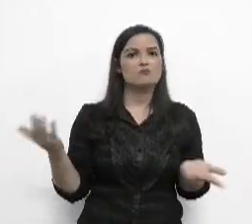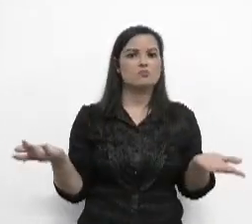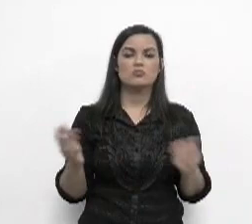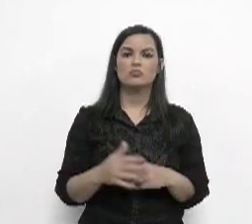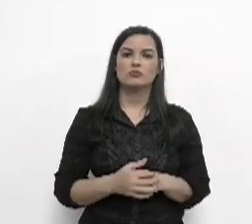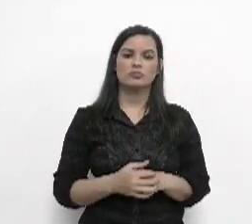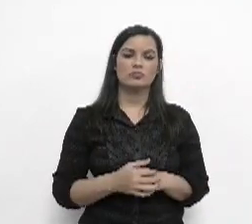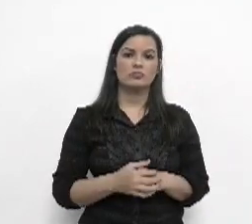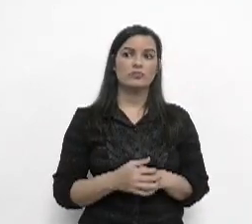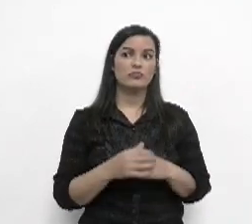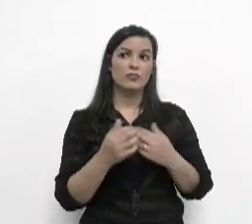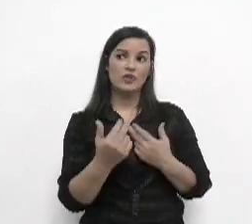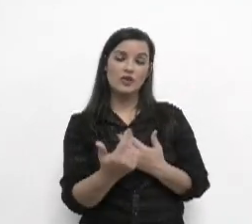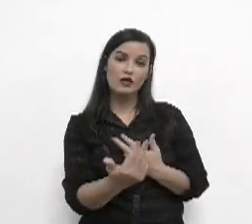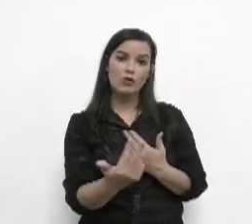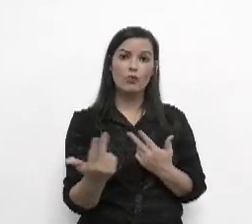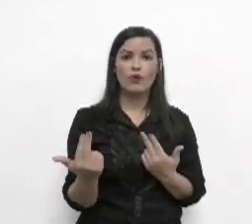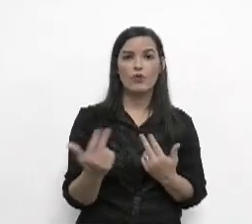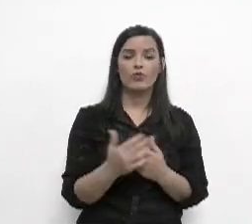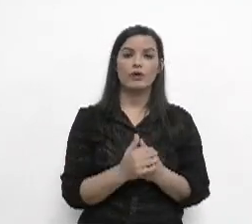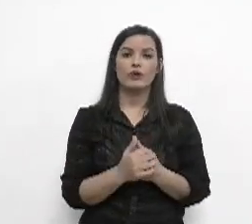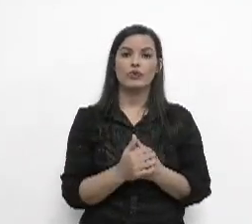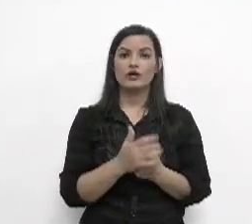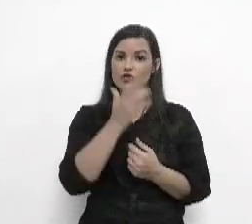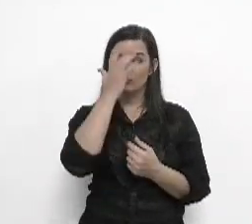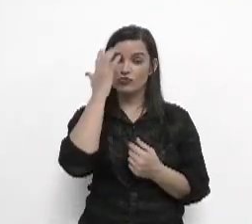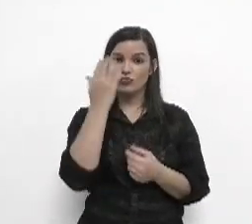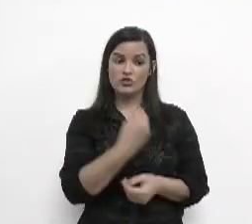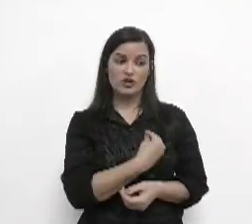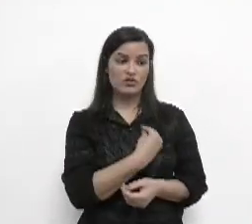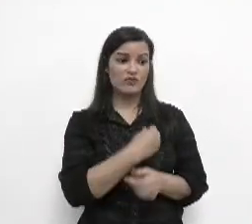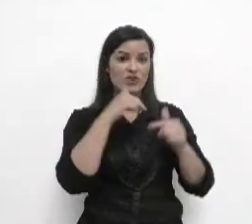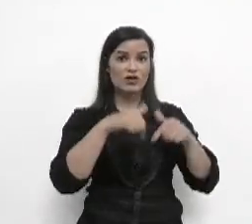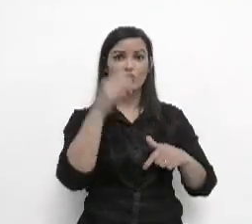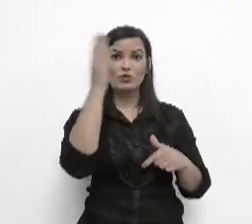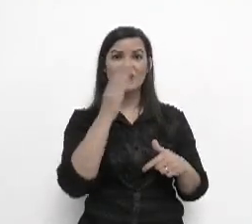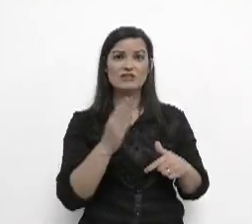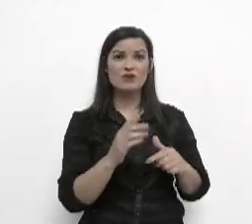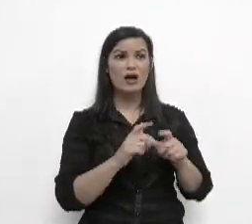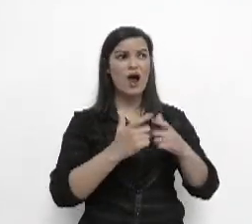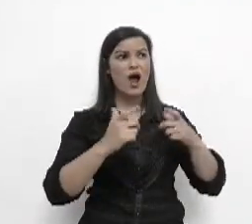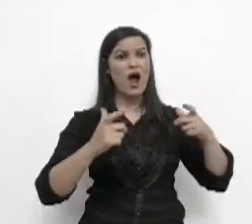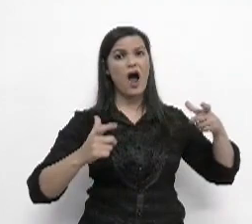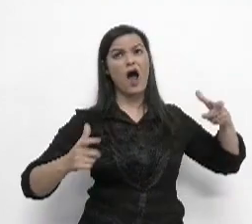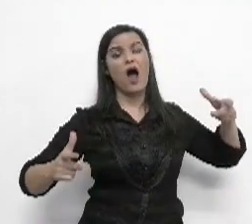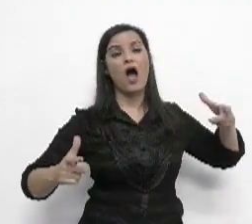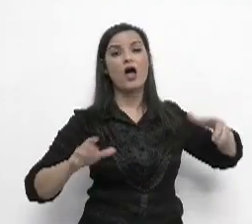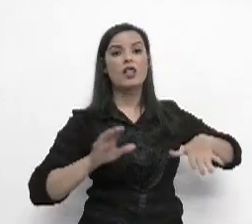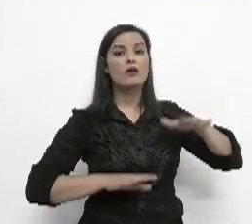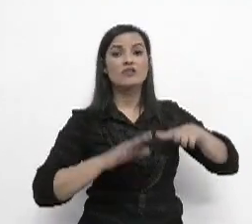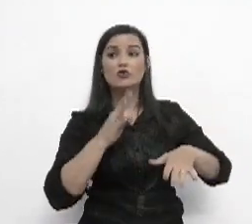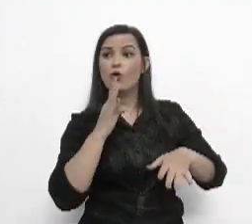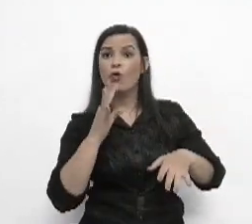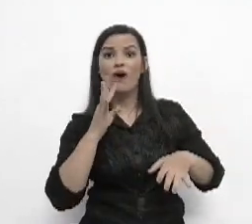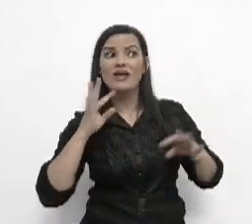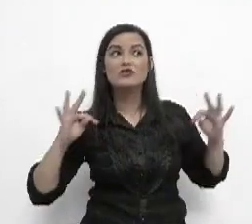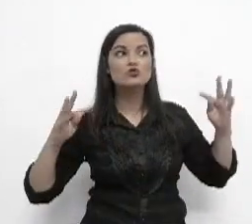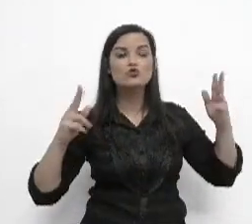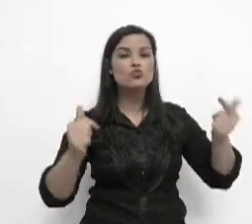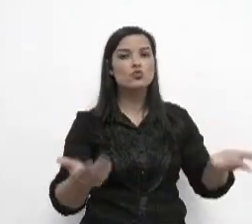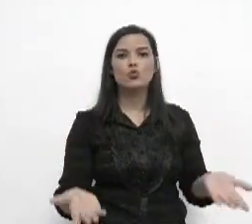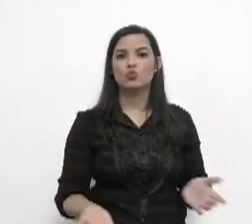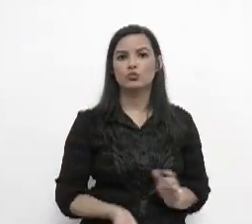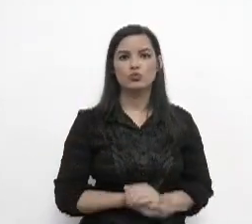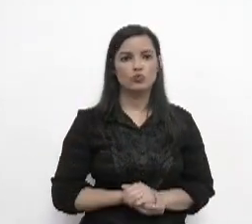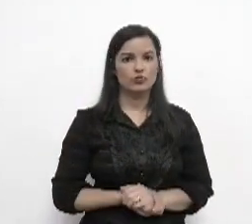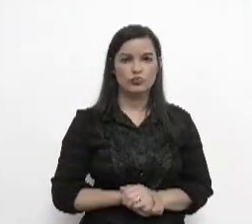Da mesma maneira como os irmãos que vivem no Brasil todo, tão grande, vocês talvez não conheçam um ao outro. 그러나 한 가지 분명한